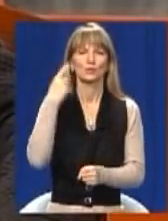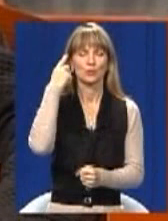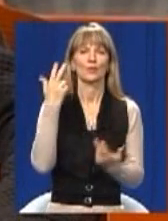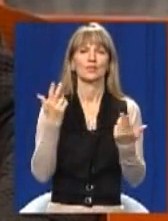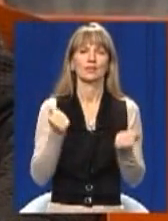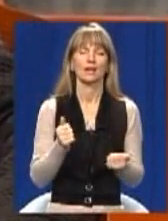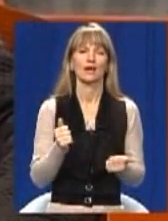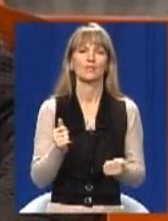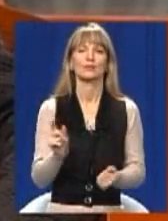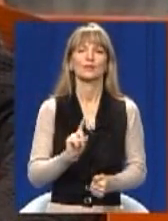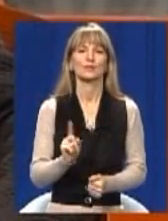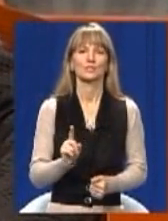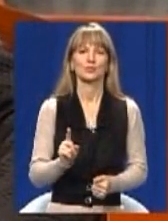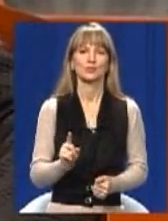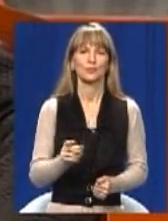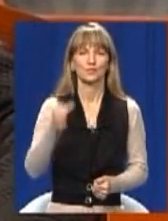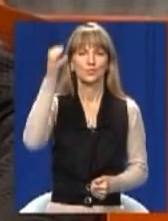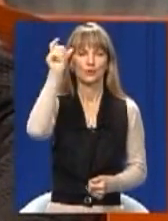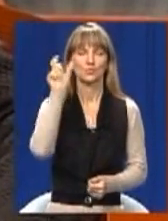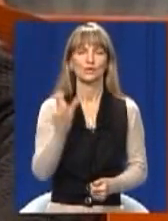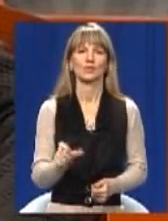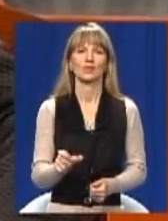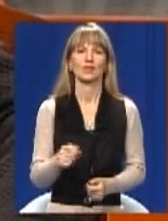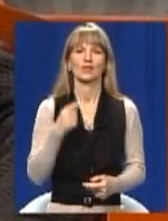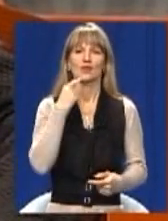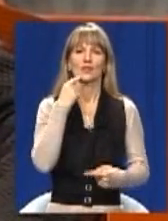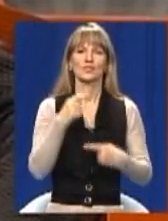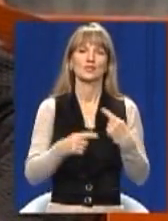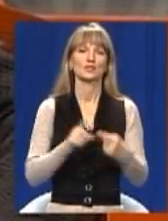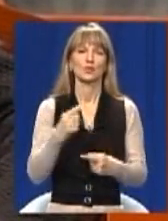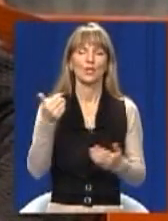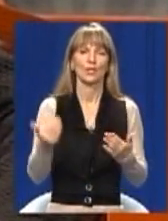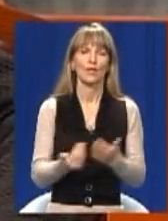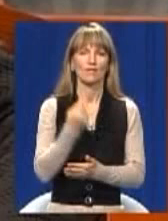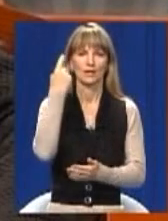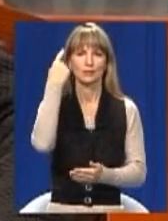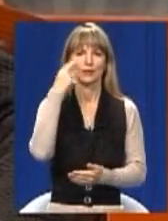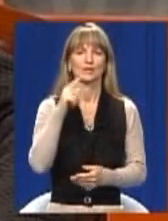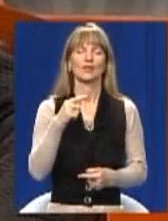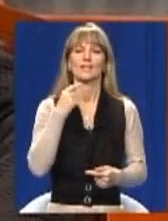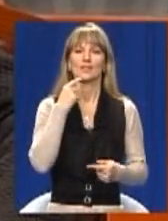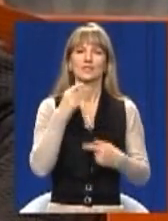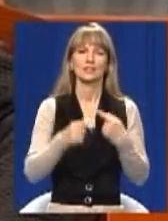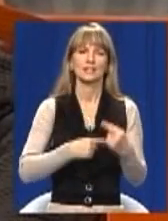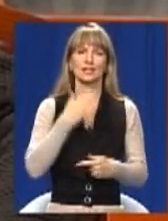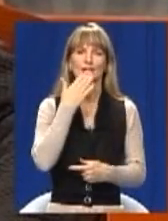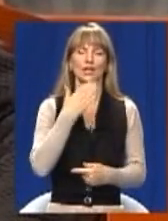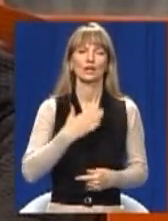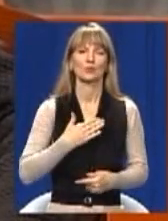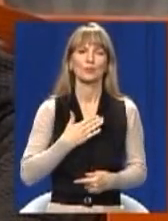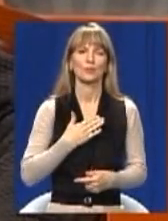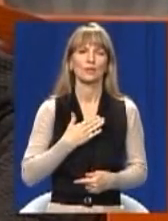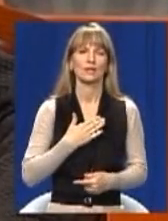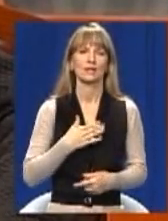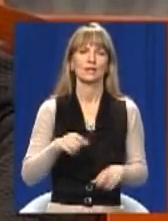да, тому що как бы учені завжди щось нове придумують. Вони завжди